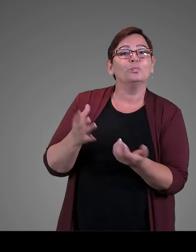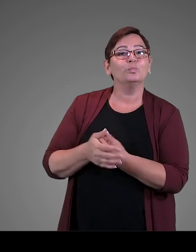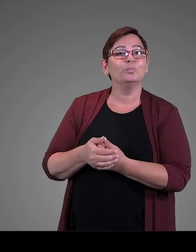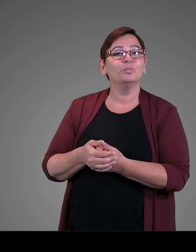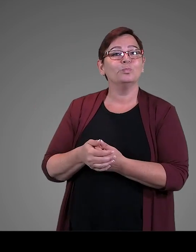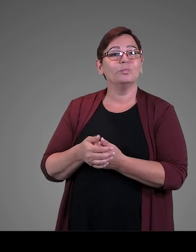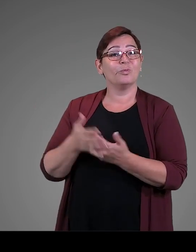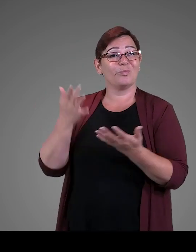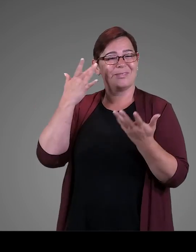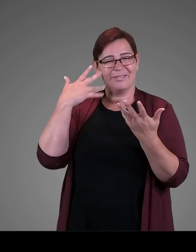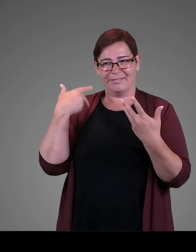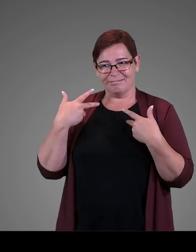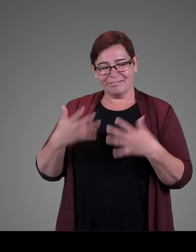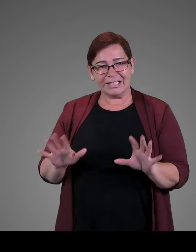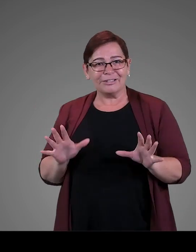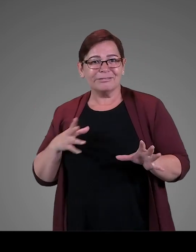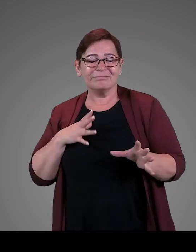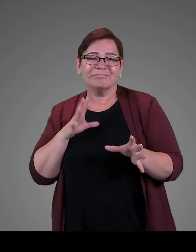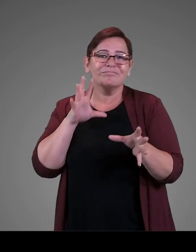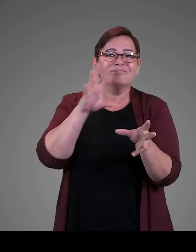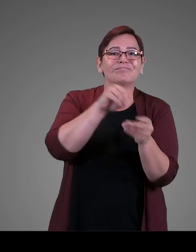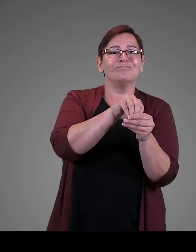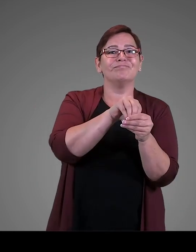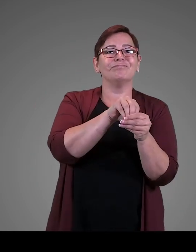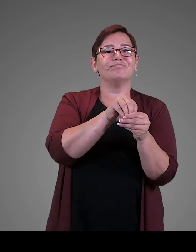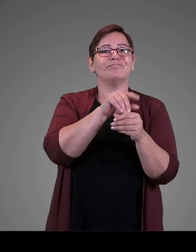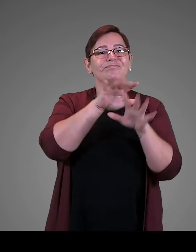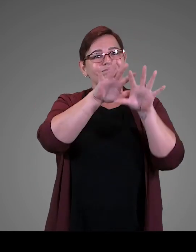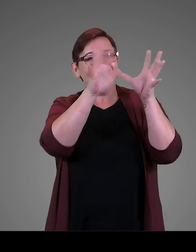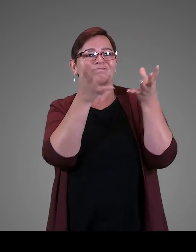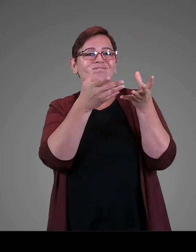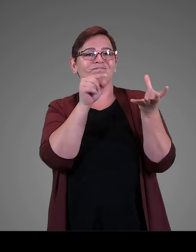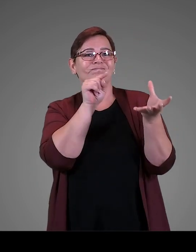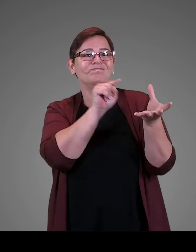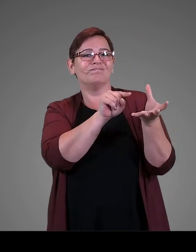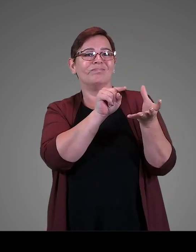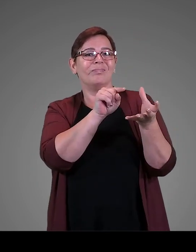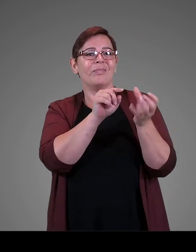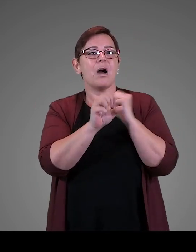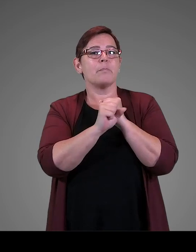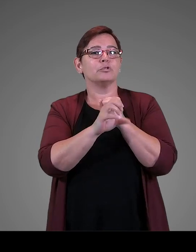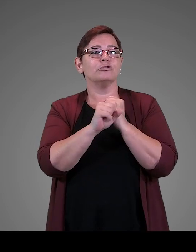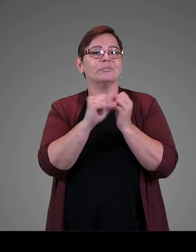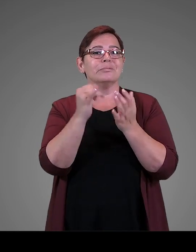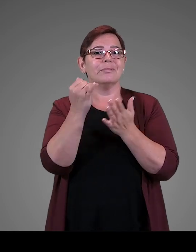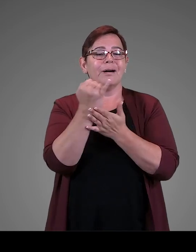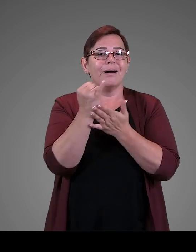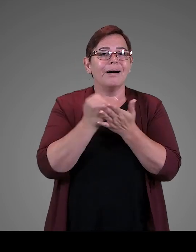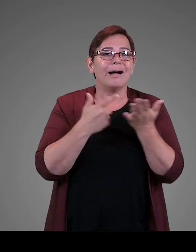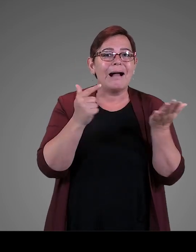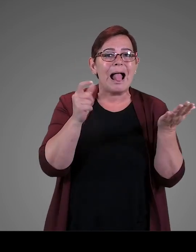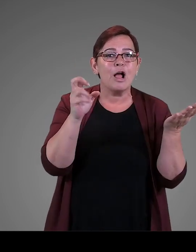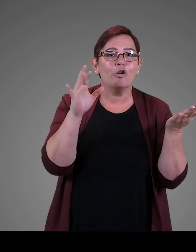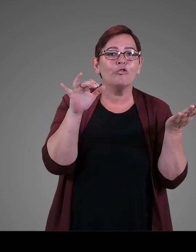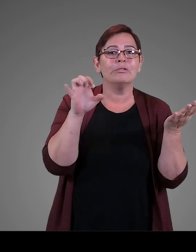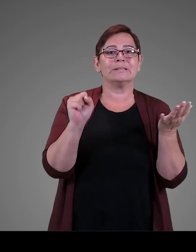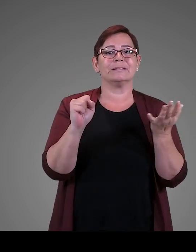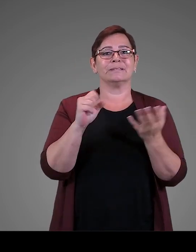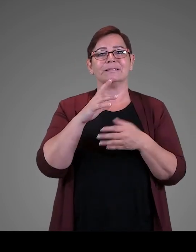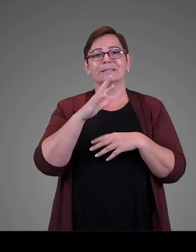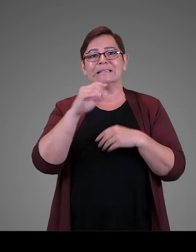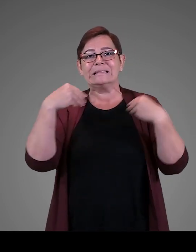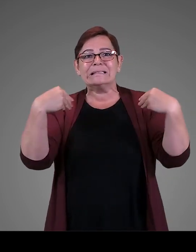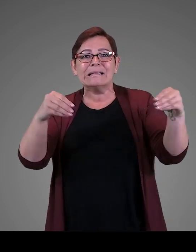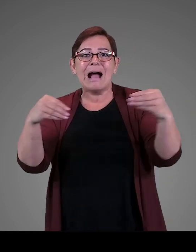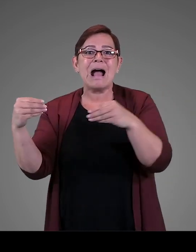aussi, c'est... je l'ai vécu, l'univers des galeries commerciales. Je l'ai